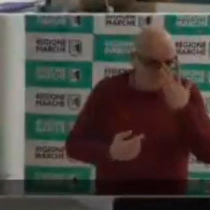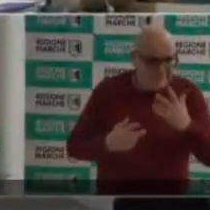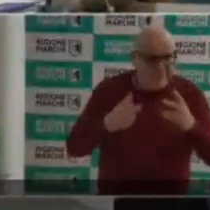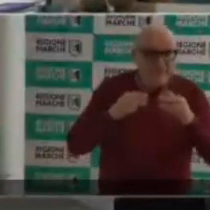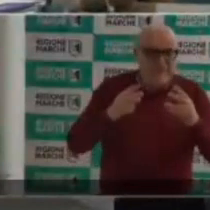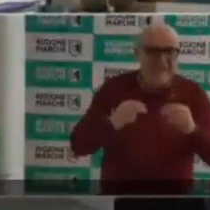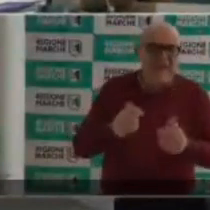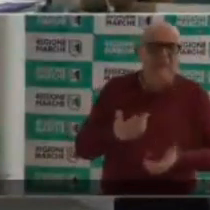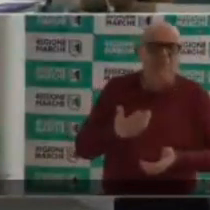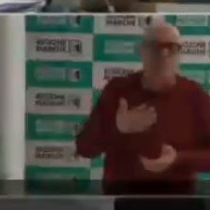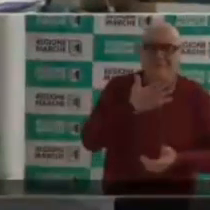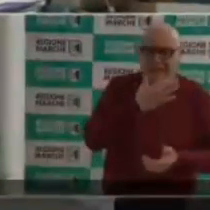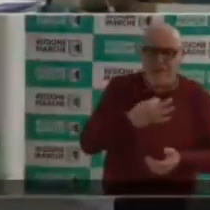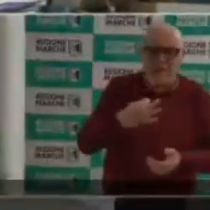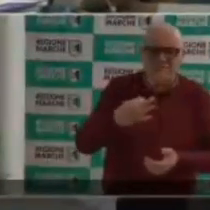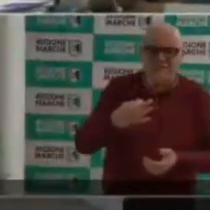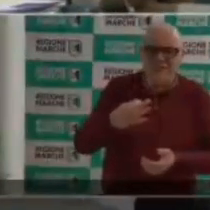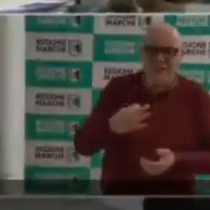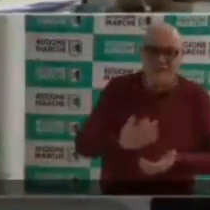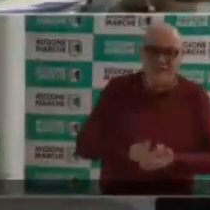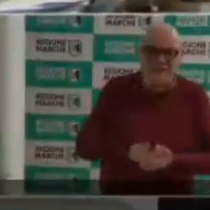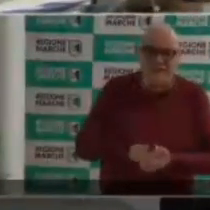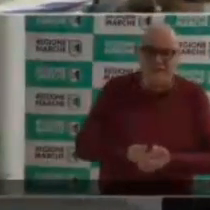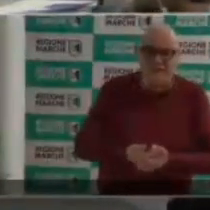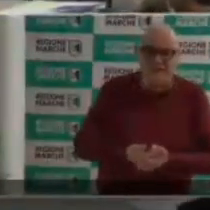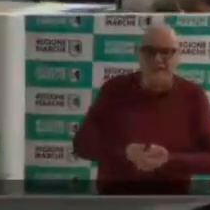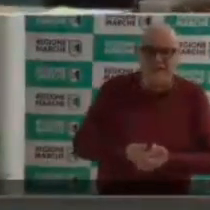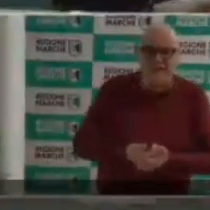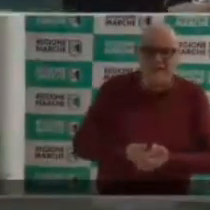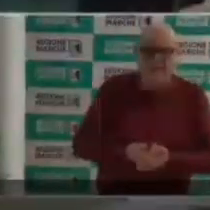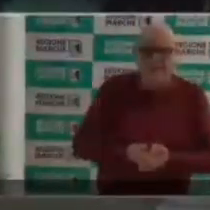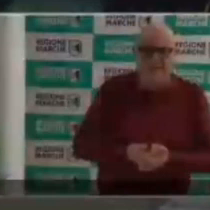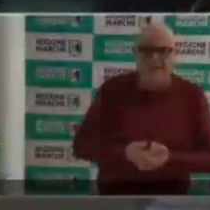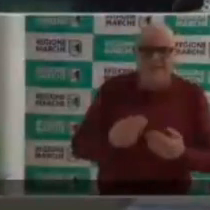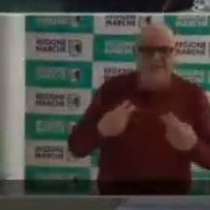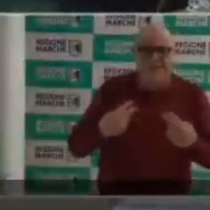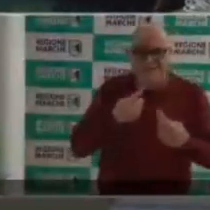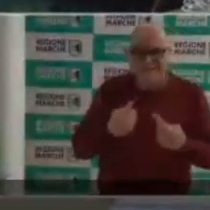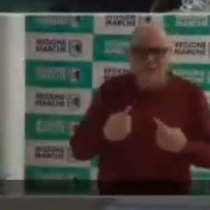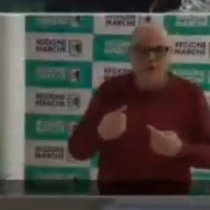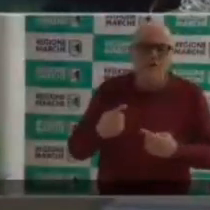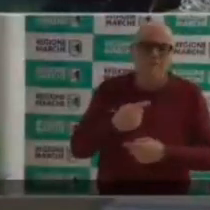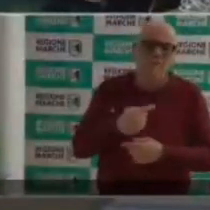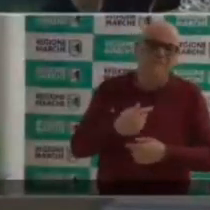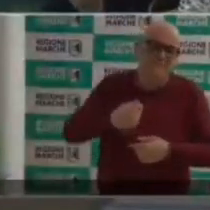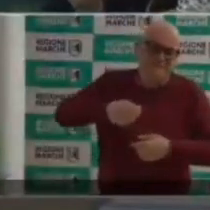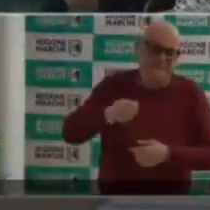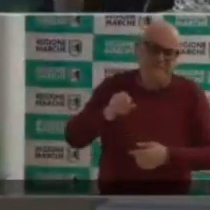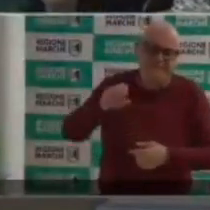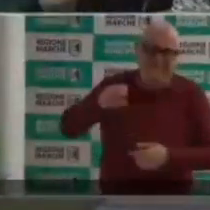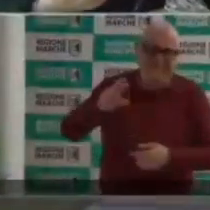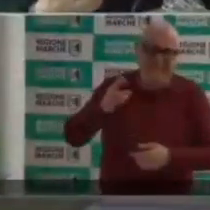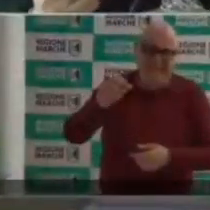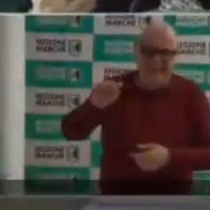delle cose belle in realtà, ma anche lei è stata una bellissima esperienza. No, dico una cosa, lo dico per la stampa, perché tra noi ci